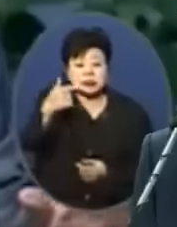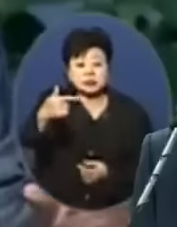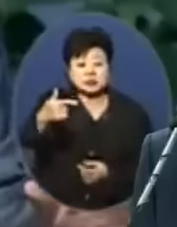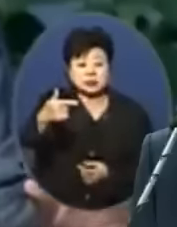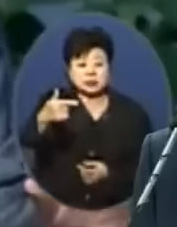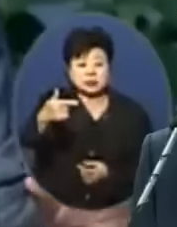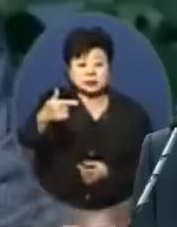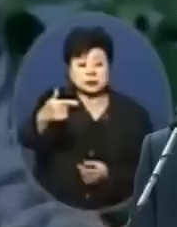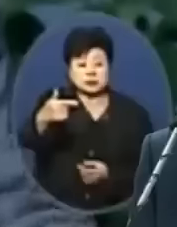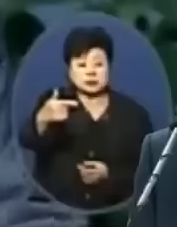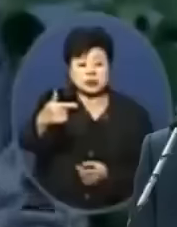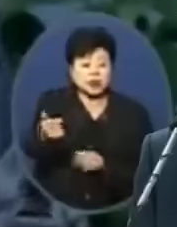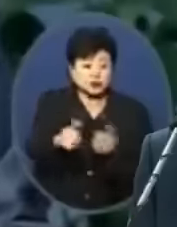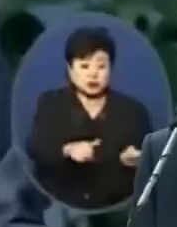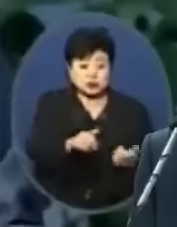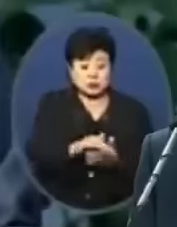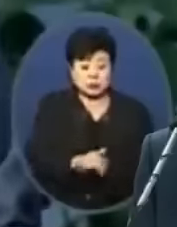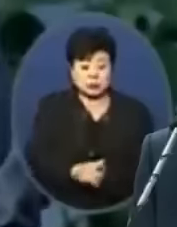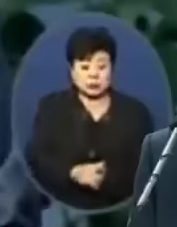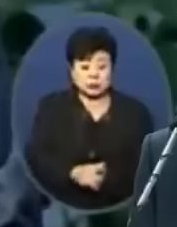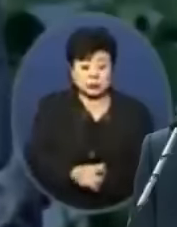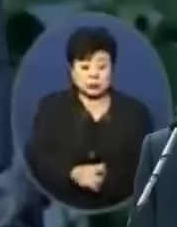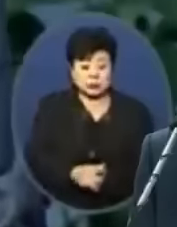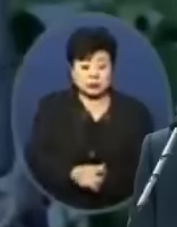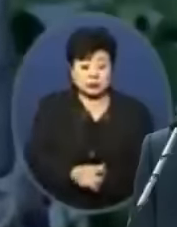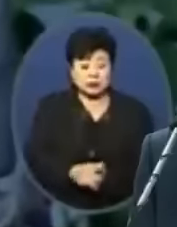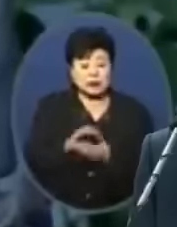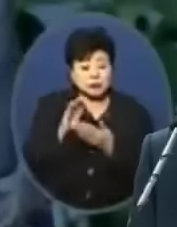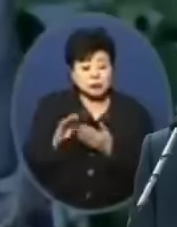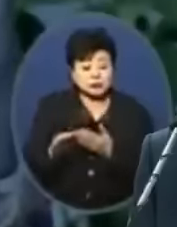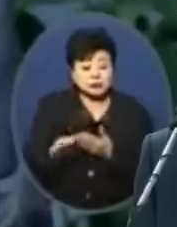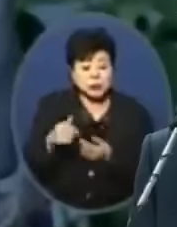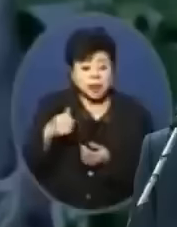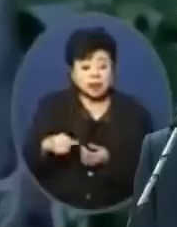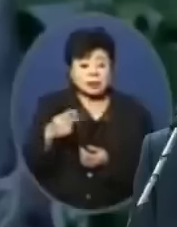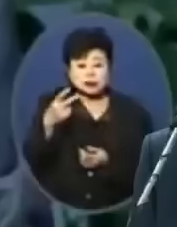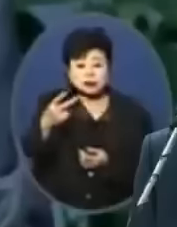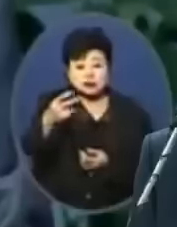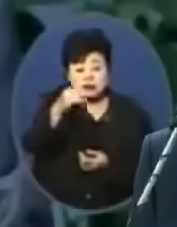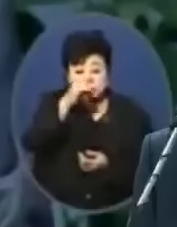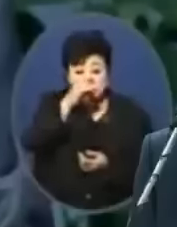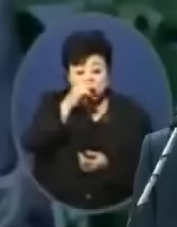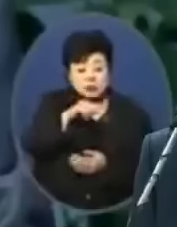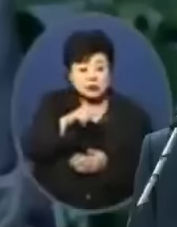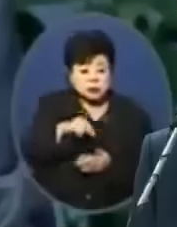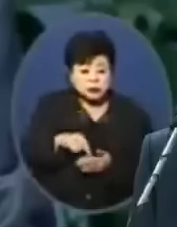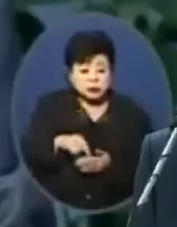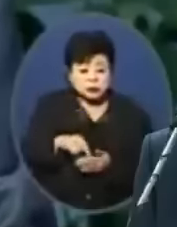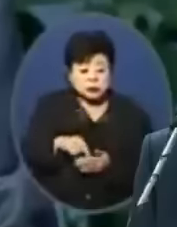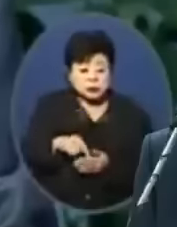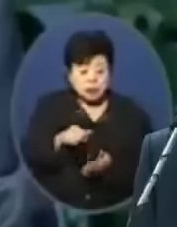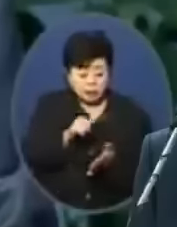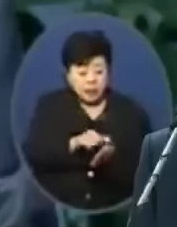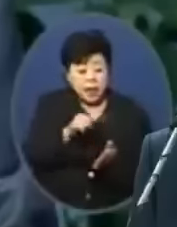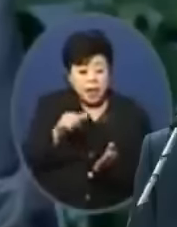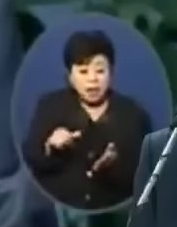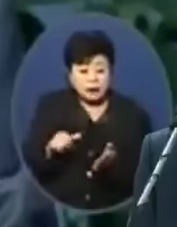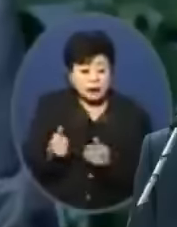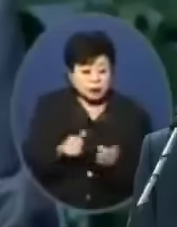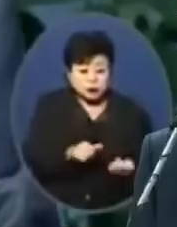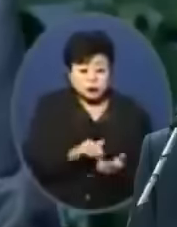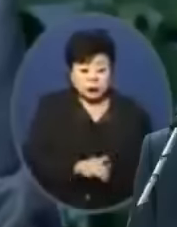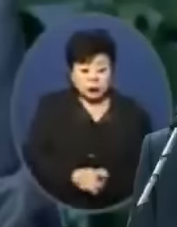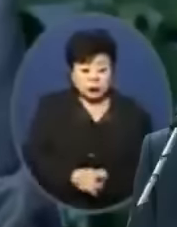6시가 뭘 죽었어요. 그러고 난 다음 아들 둘이가 있는데 그 중에 맏아들이 또